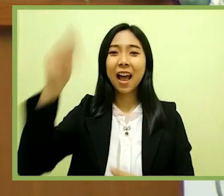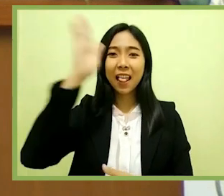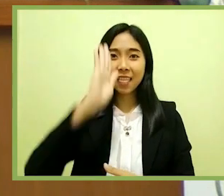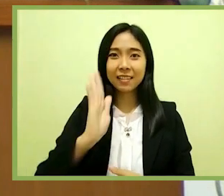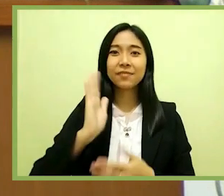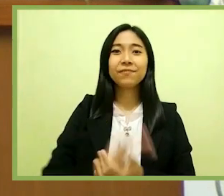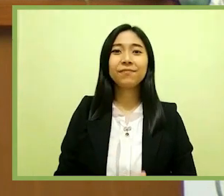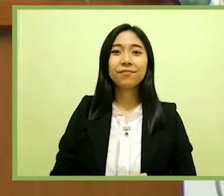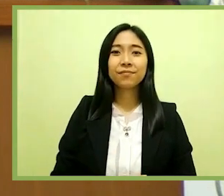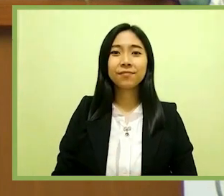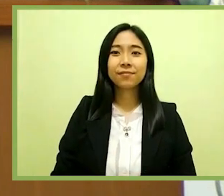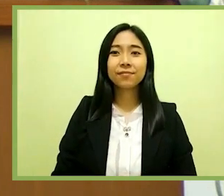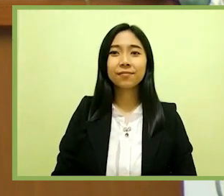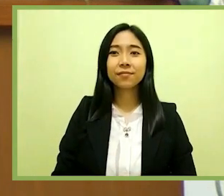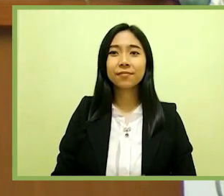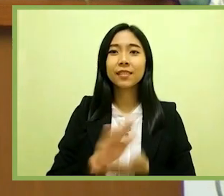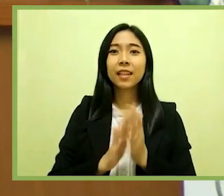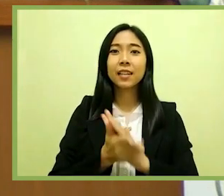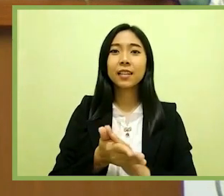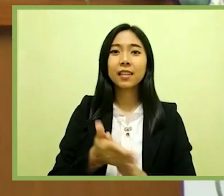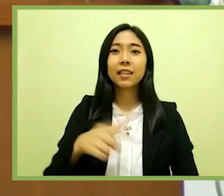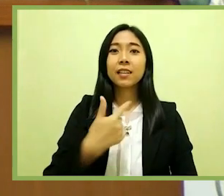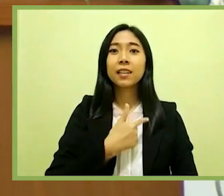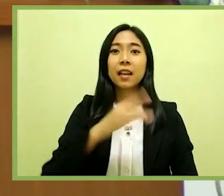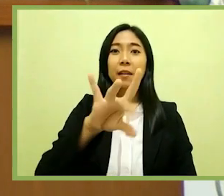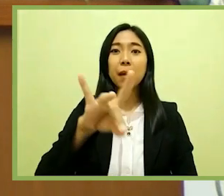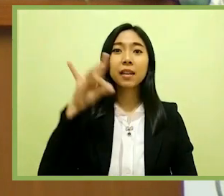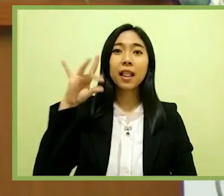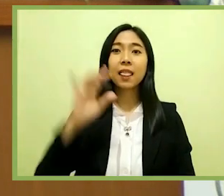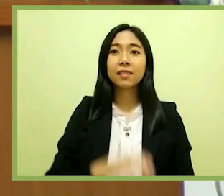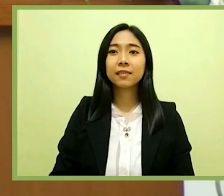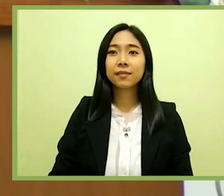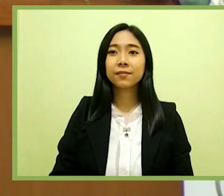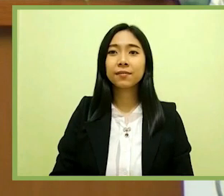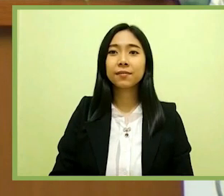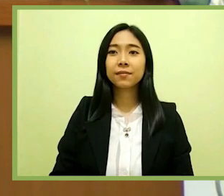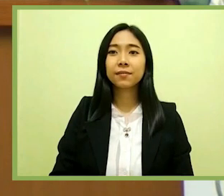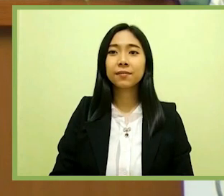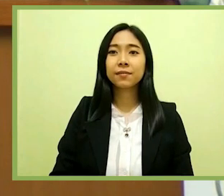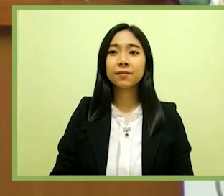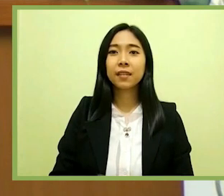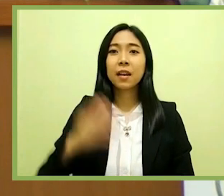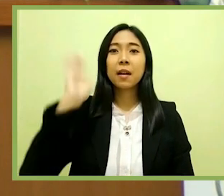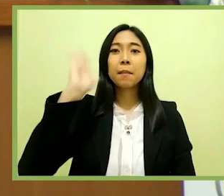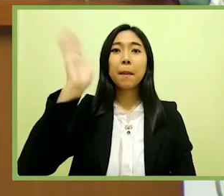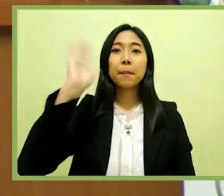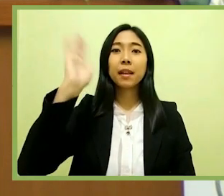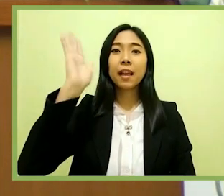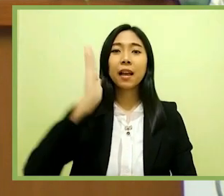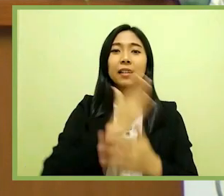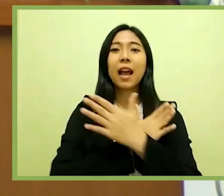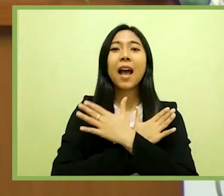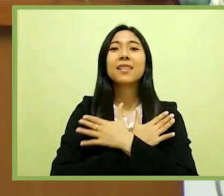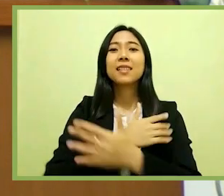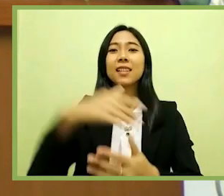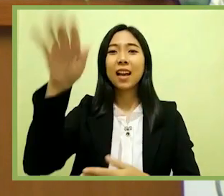ilahi, maka panggilan kita sebagai orang percaya adalah juga mewartakan berita